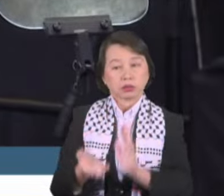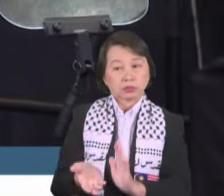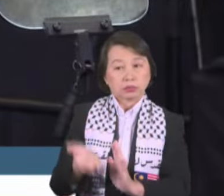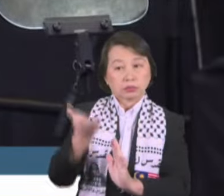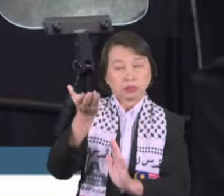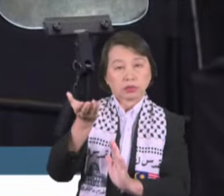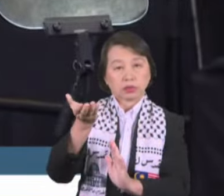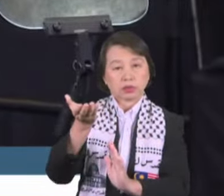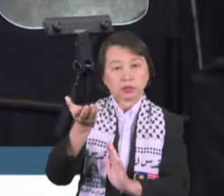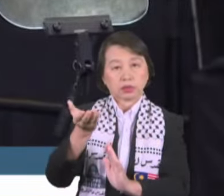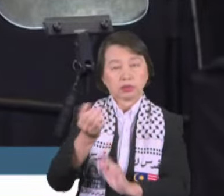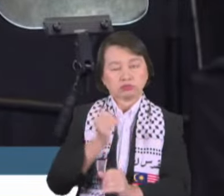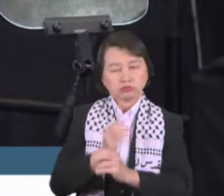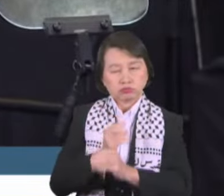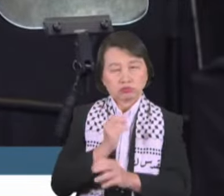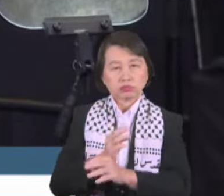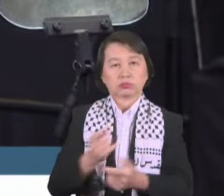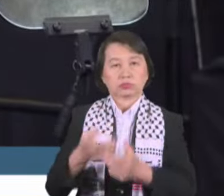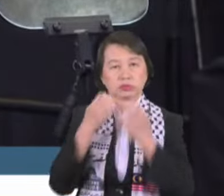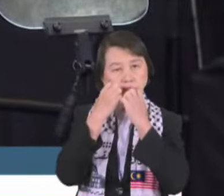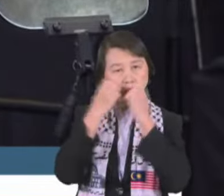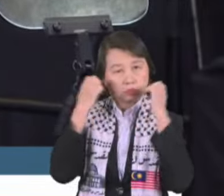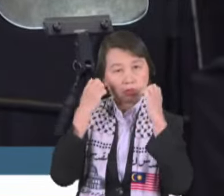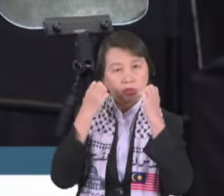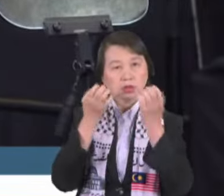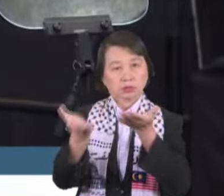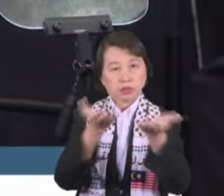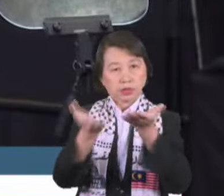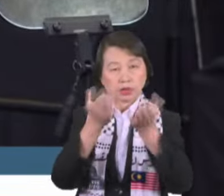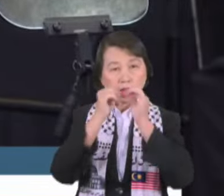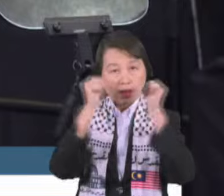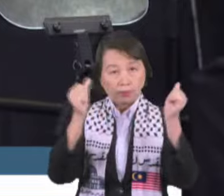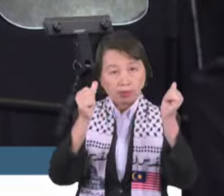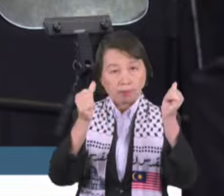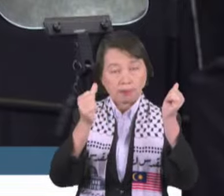Meningkatkan kadar produktiviti dan kecekapan perkhidmatan awam.